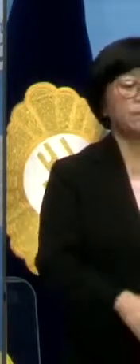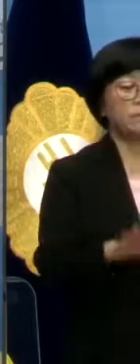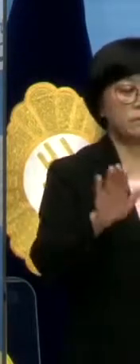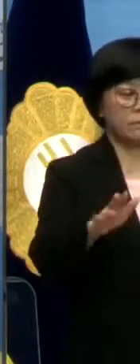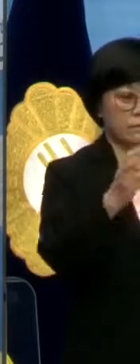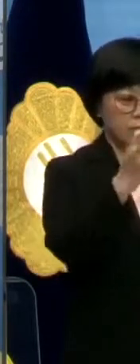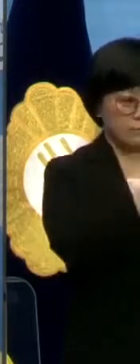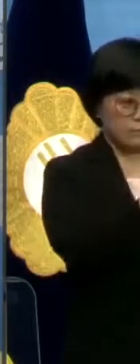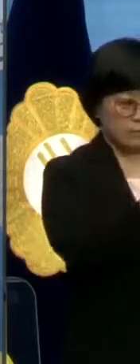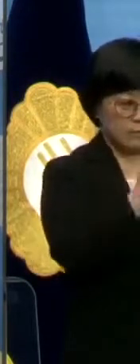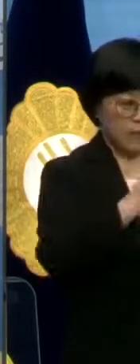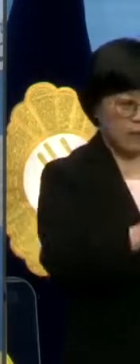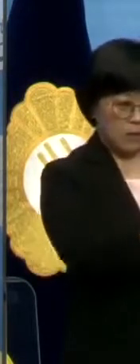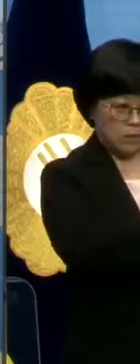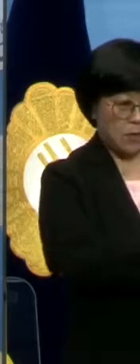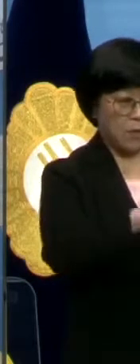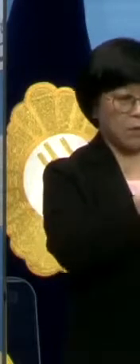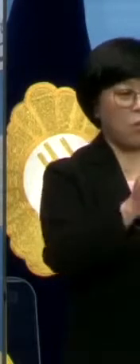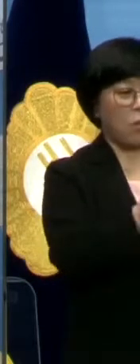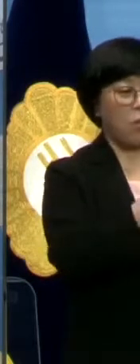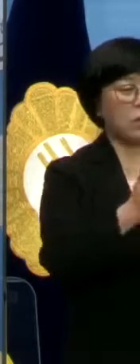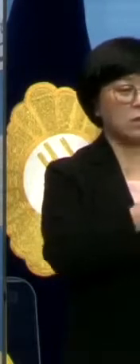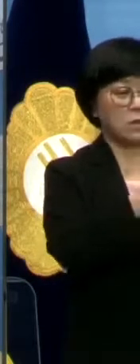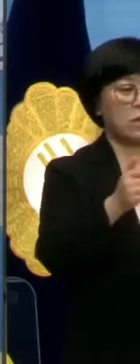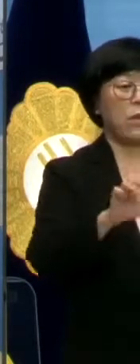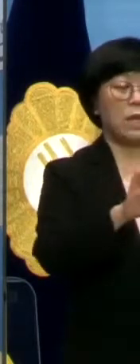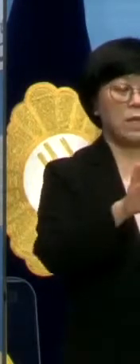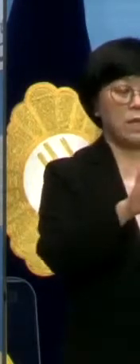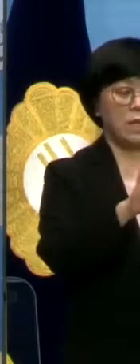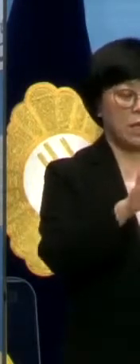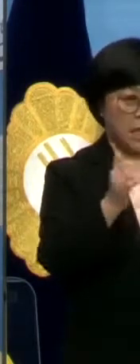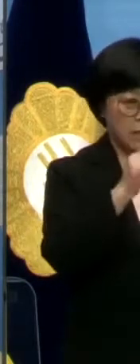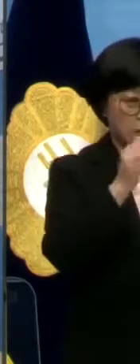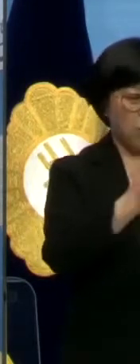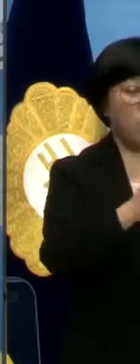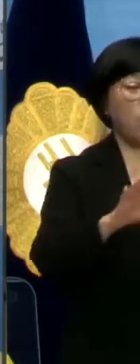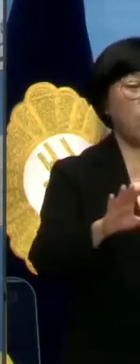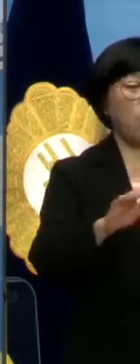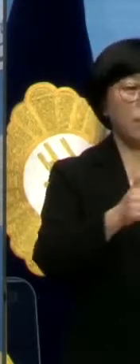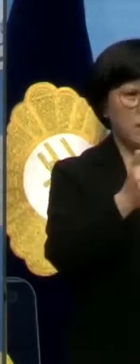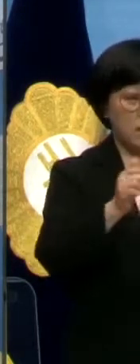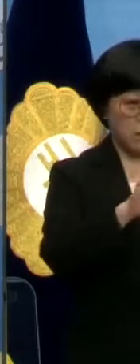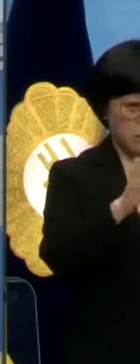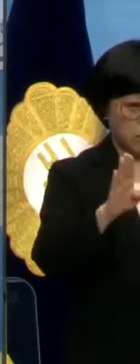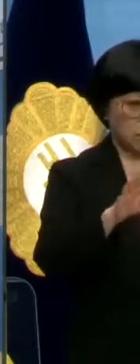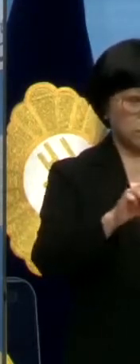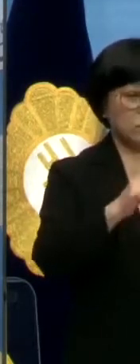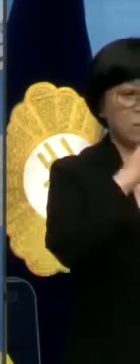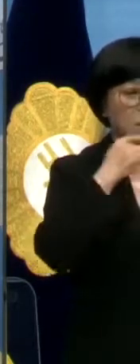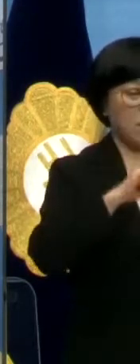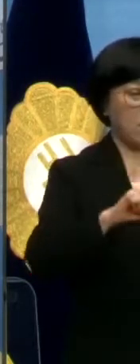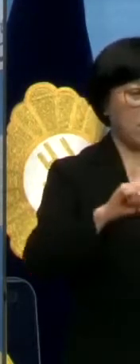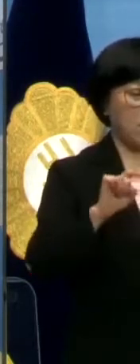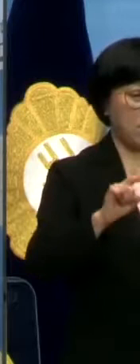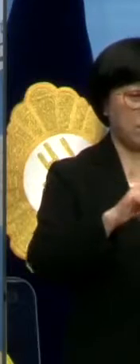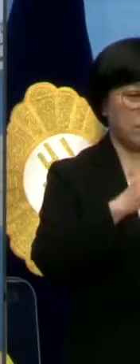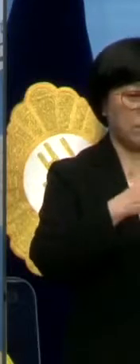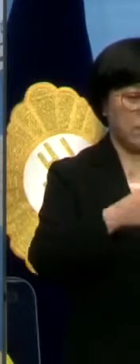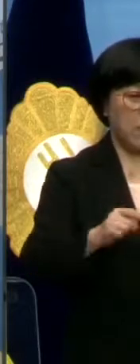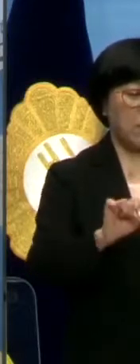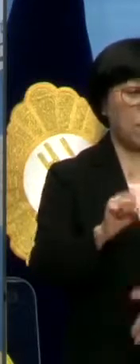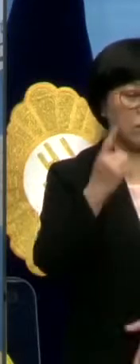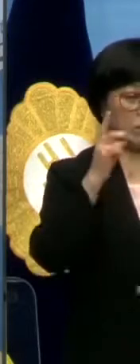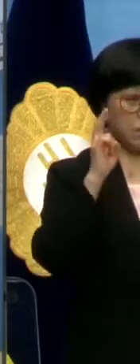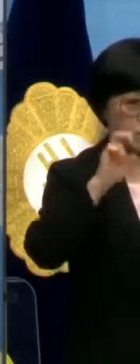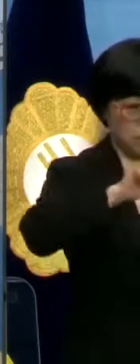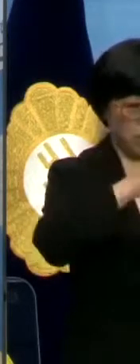오늘 법사위 소위가 있고 전체 회의가 열립니다. 곧 본회의가 열리면서 중대재해기업처벌법이 제정될 것입니다.